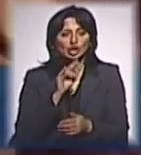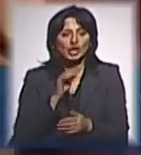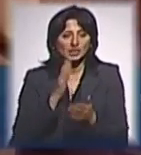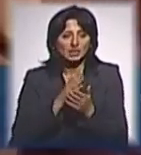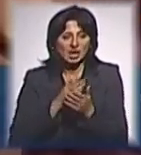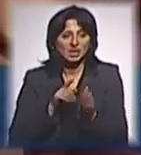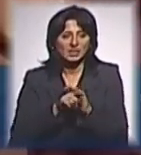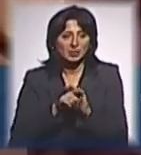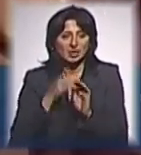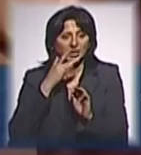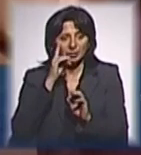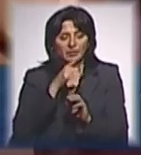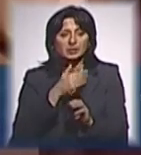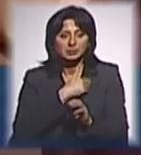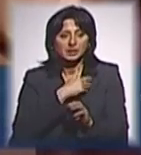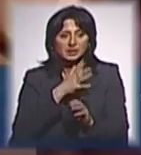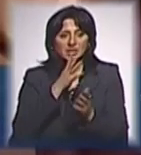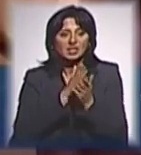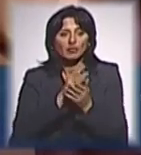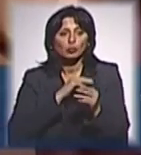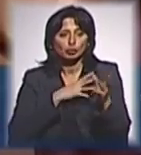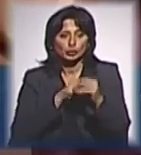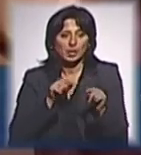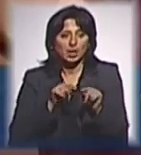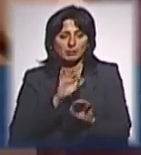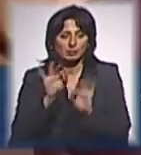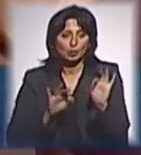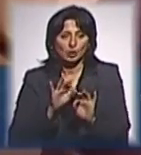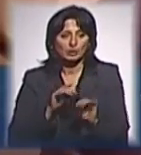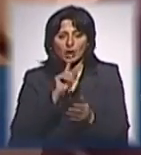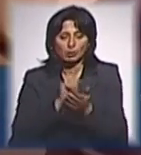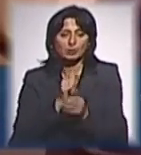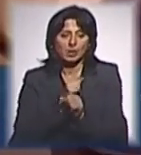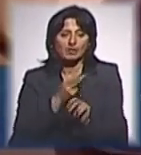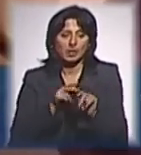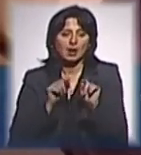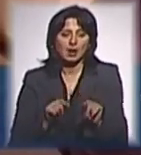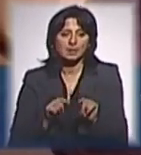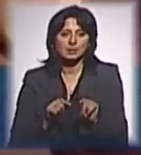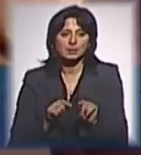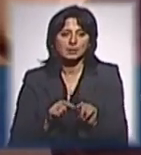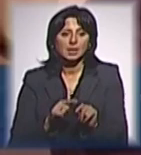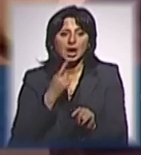ემიგრანტი ამერიკაში და მე და ნიკუშა წლებია უკვე მუშაობთ ამ საკითხზე, ჩვენ აუცილებლად გავაკეთებთ ამას